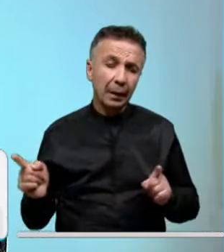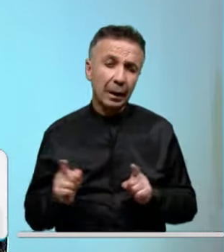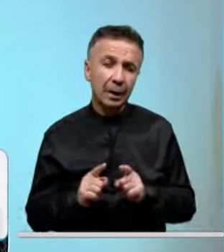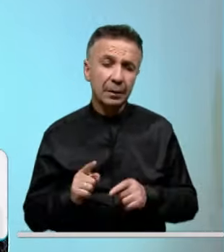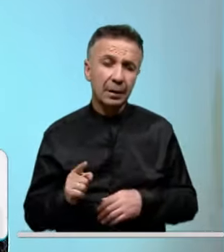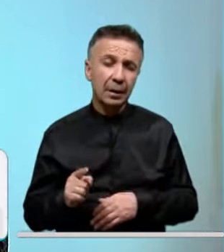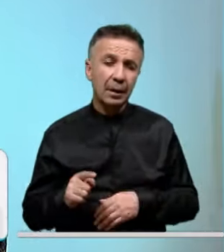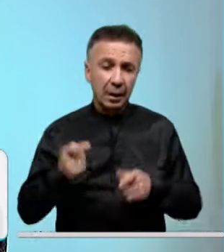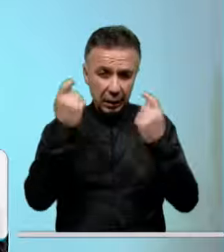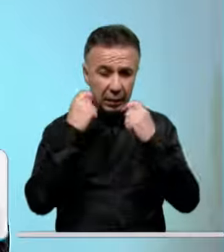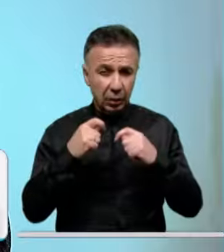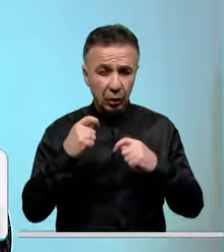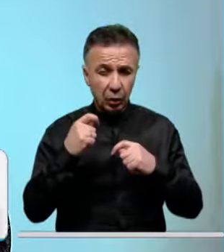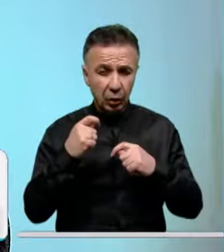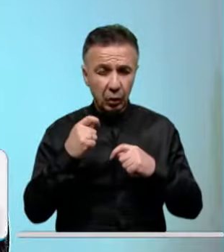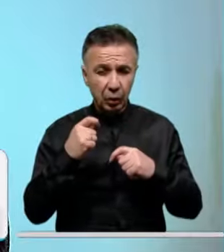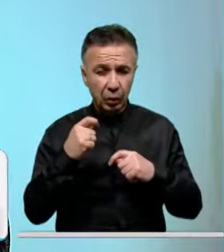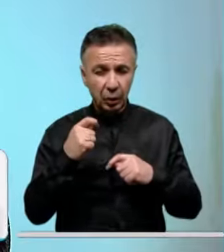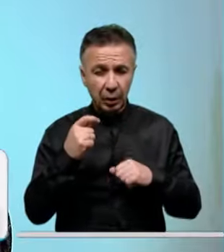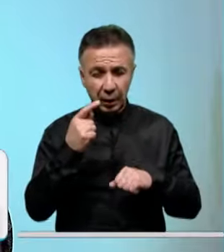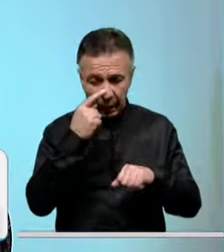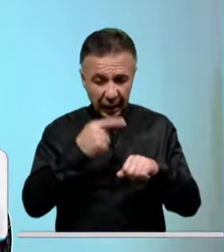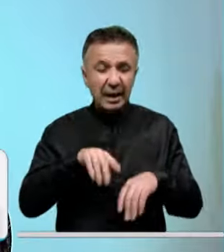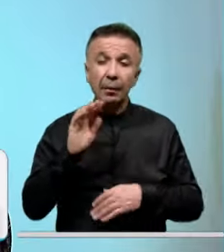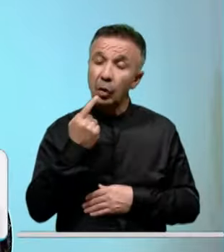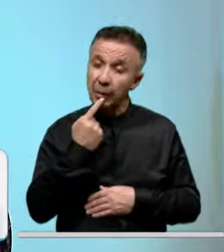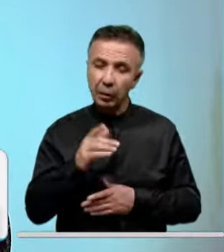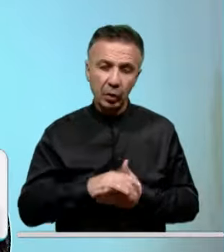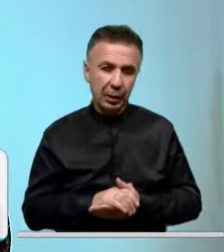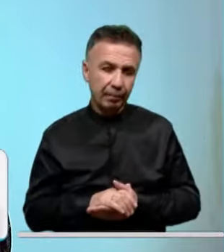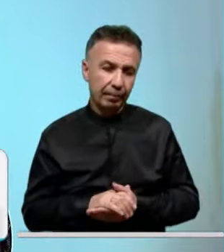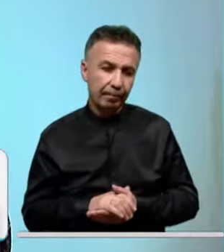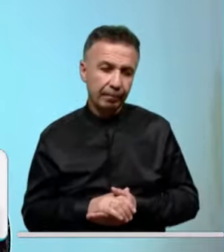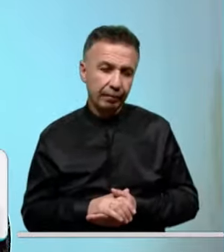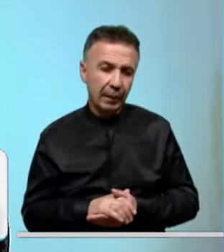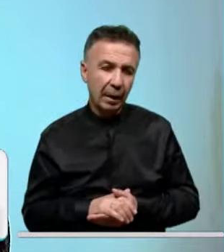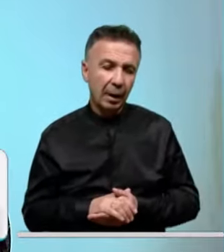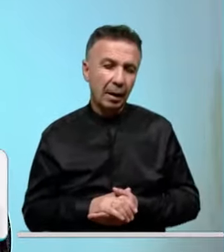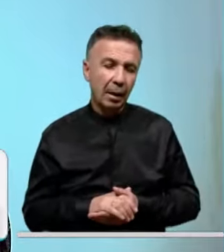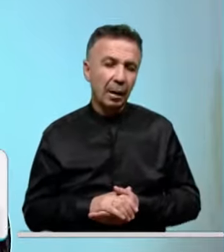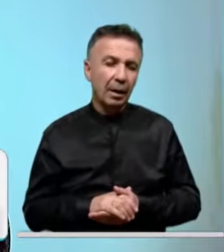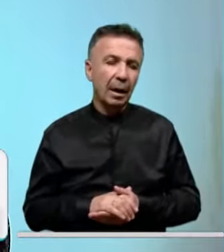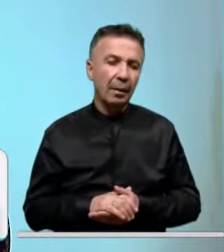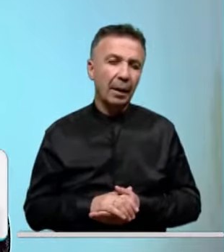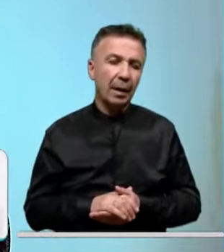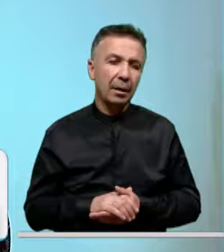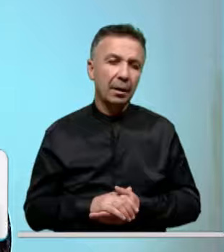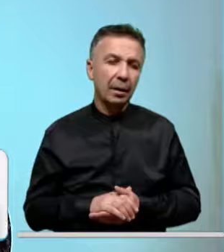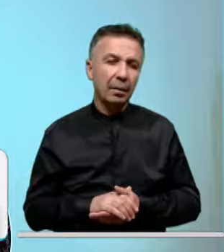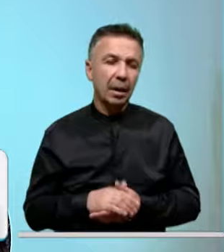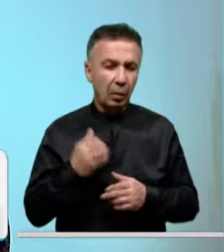inkar etmiyor, reddetmiyor. Böyle bir dini vecibenin, dini ödevin, görevin varlığını